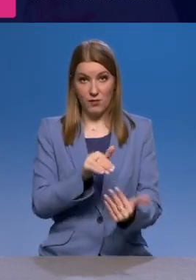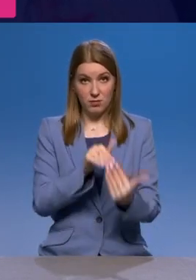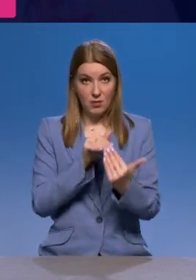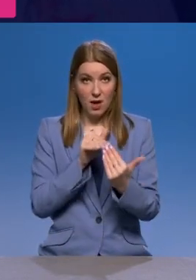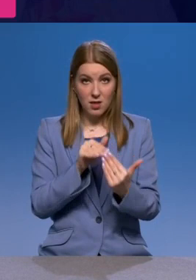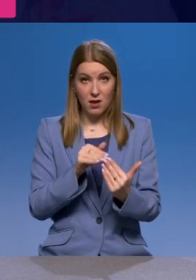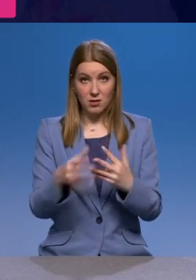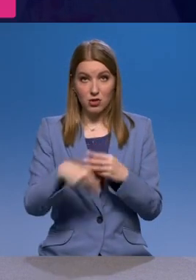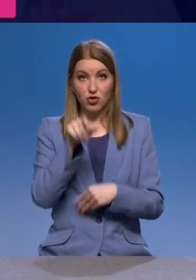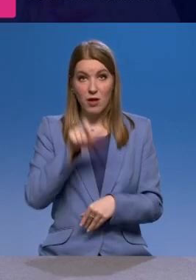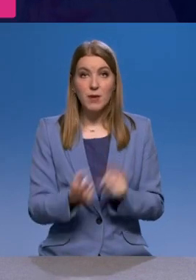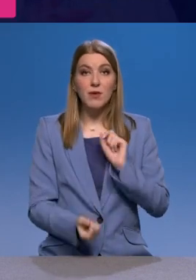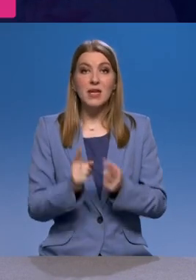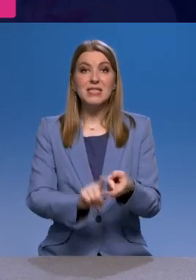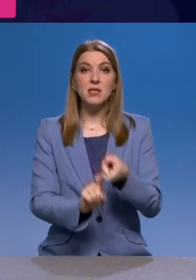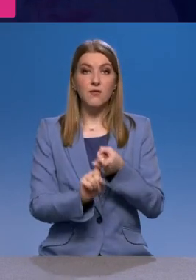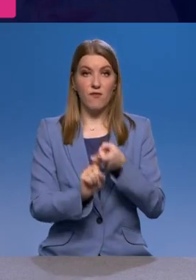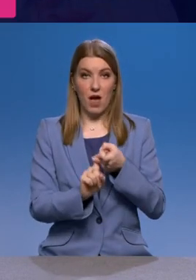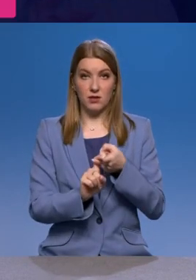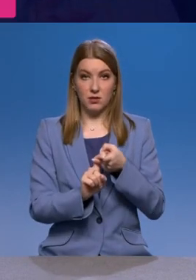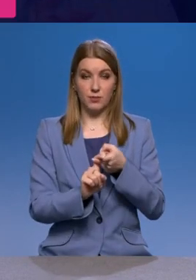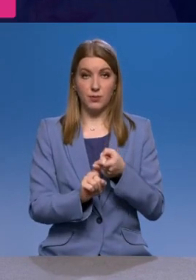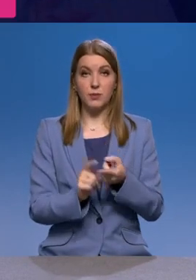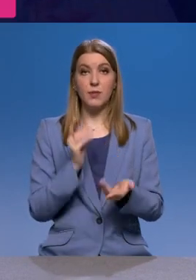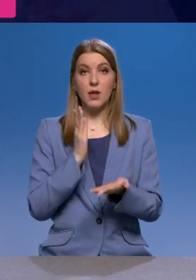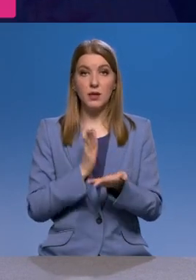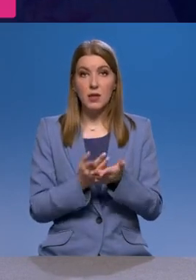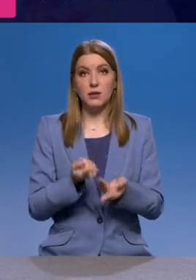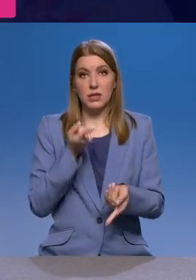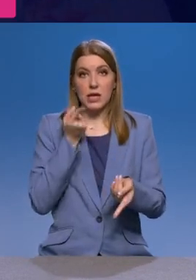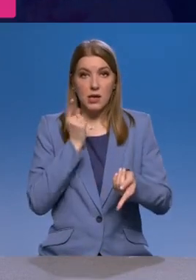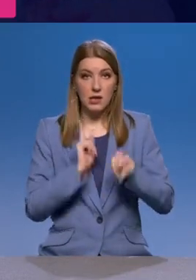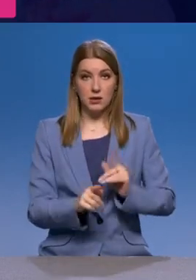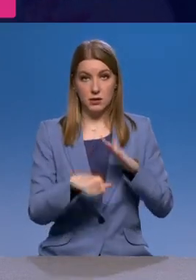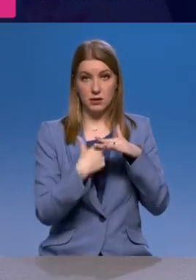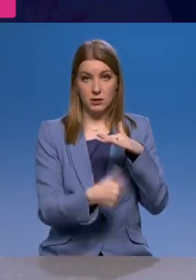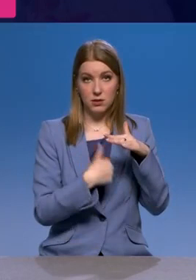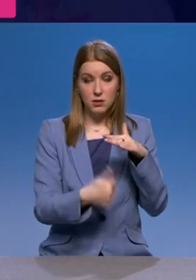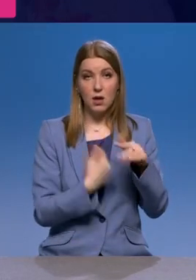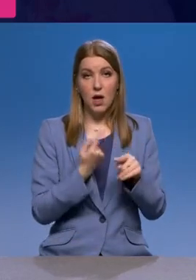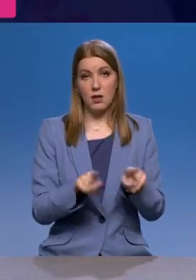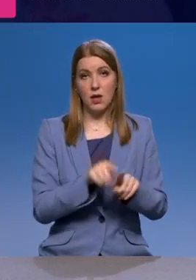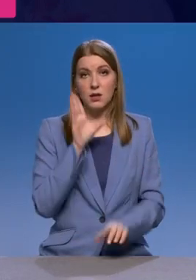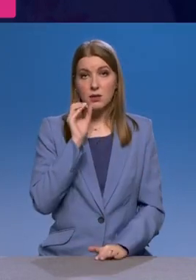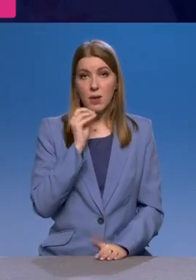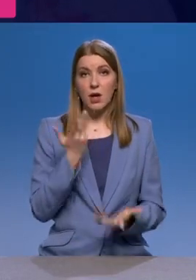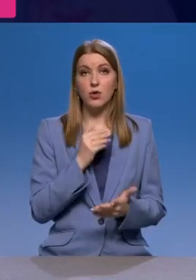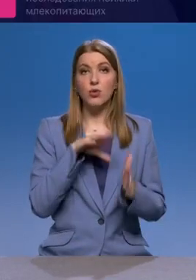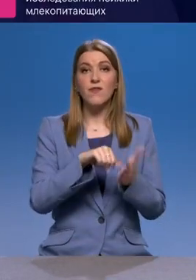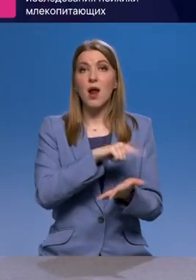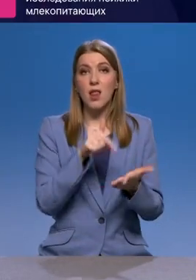формируют связь с человеком. Есть действительно истинно безнадзорные собаки. Это синантропы, которые проживают в городах. Они могут